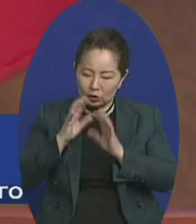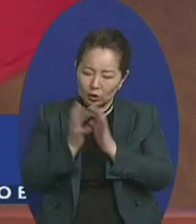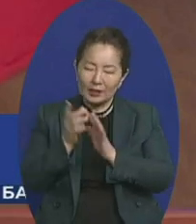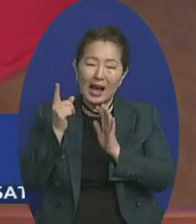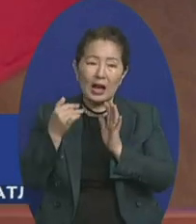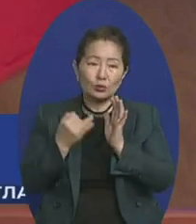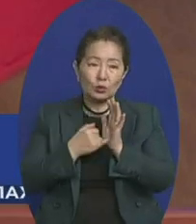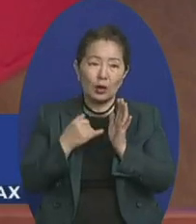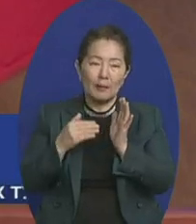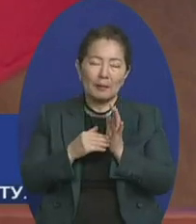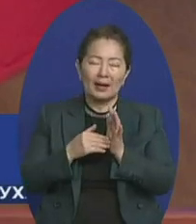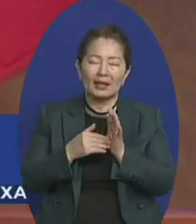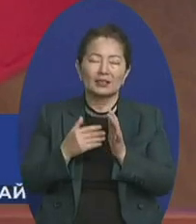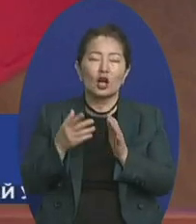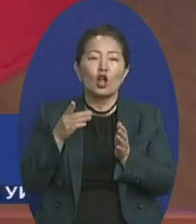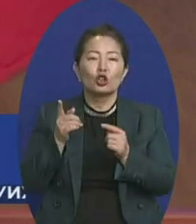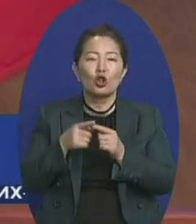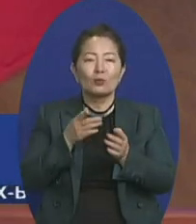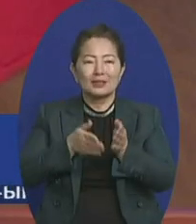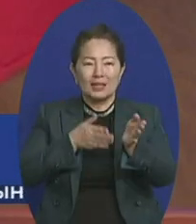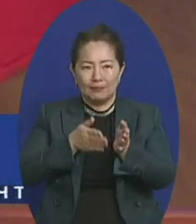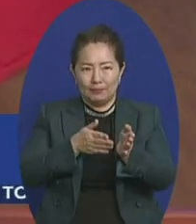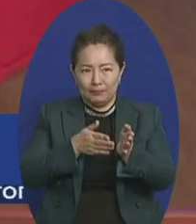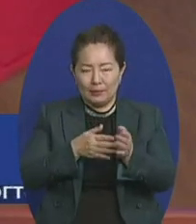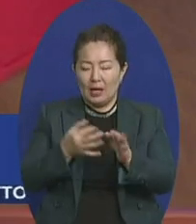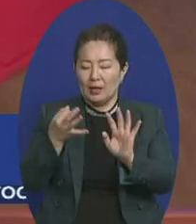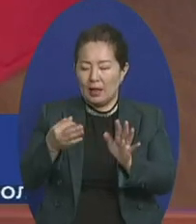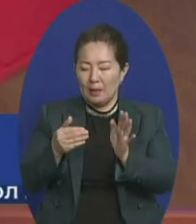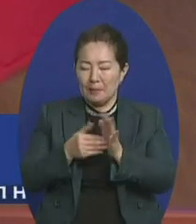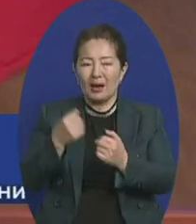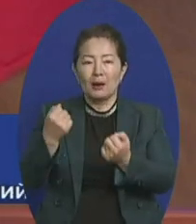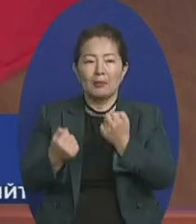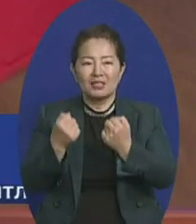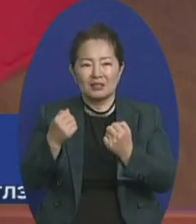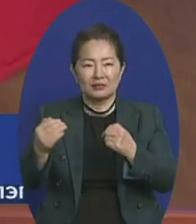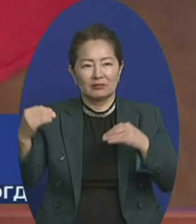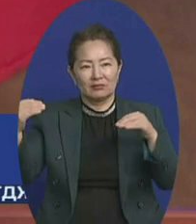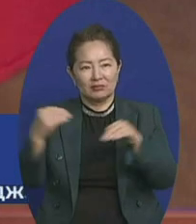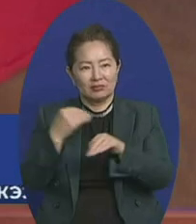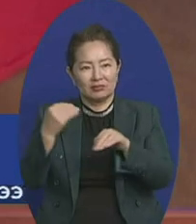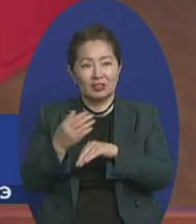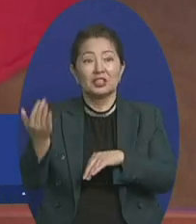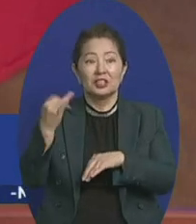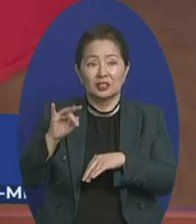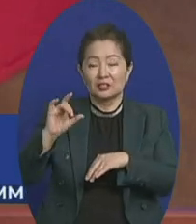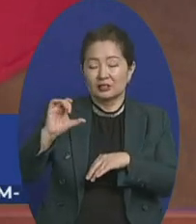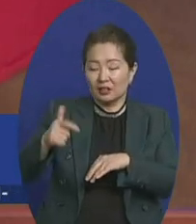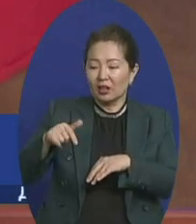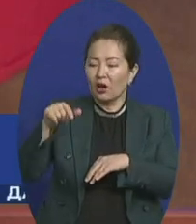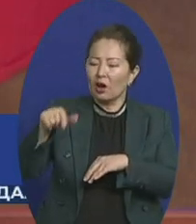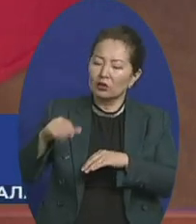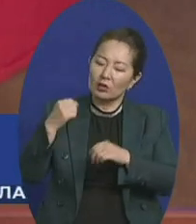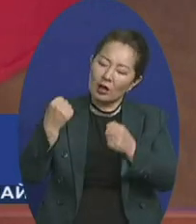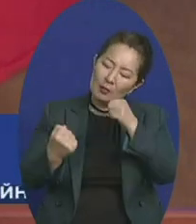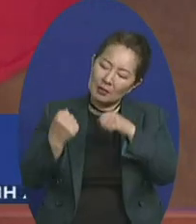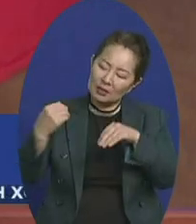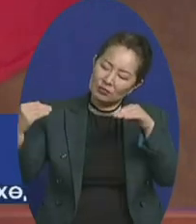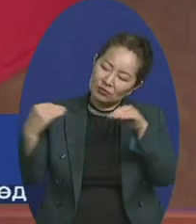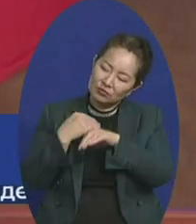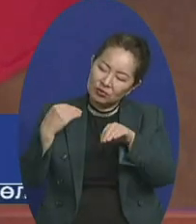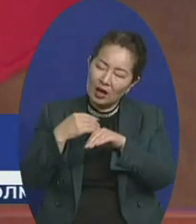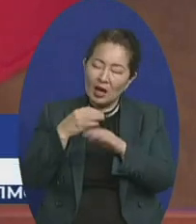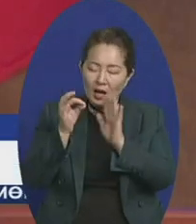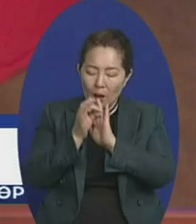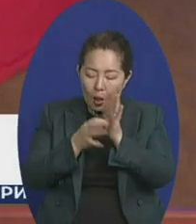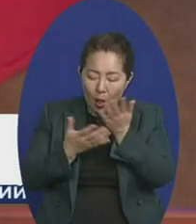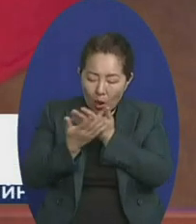нь бол төмөр замаар, 8,000 орчим тонн нь бол автоэрө тээвэрлэгдэж байгаа. А энэ автоэрө хилцээр байгуулагдсанаар үндсэндээ одоо